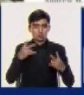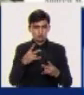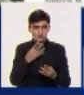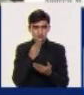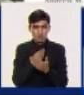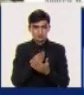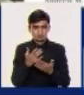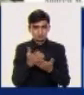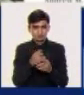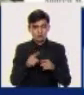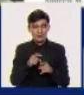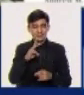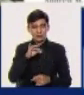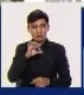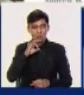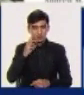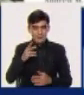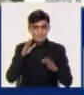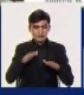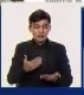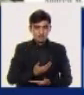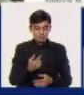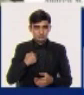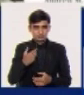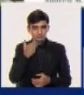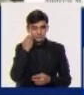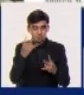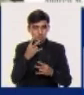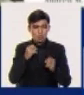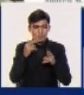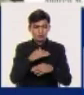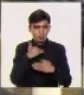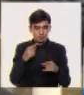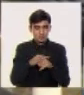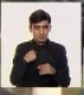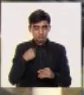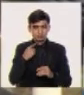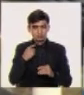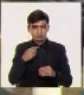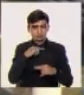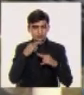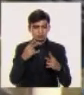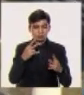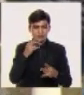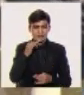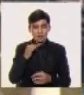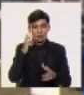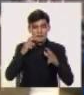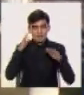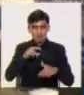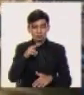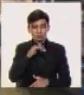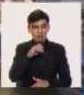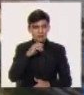честно сказать жителям Нью-Йорка, что использовать ее безопасно. Я хочу быть в этом полностью уверен. Тем временем, по данным университета